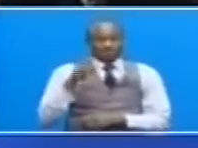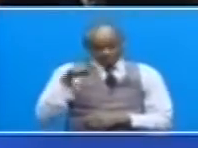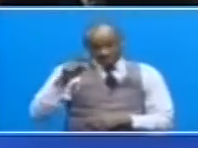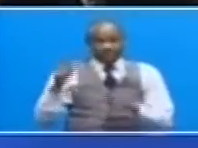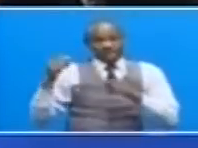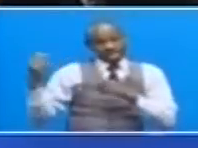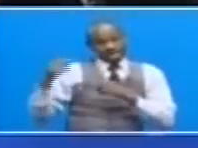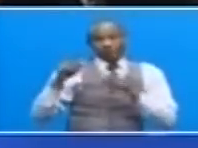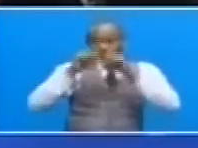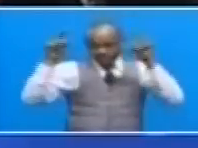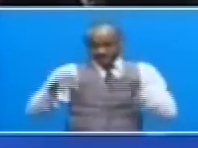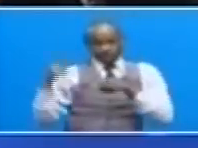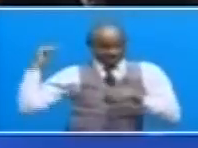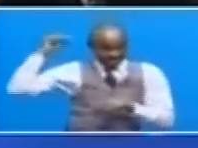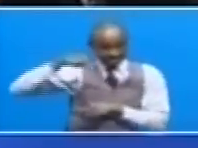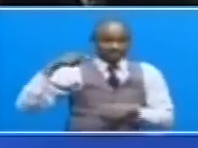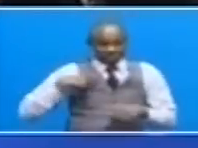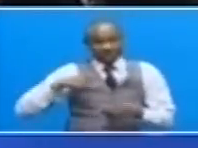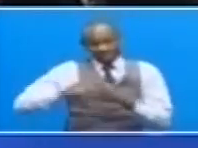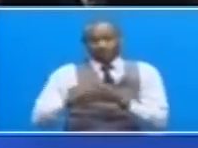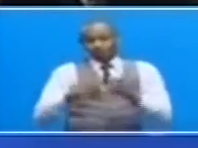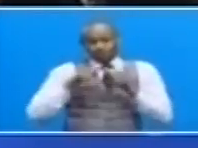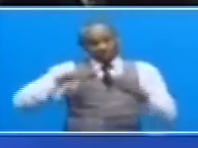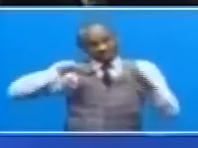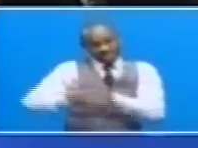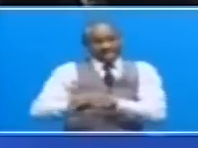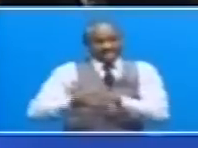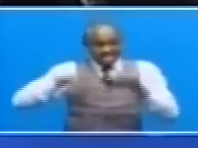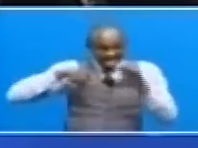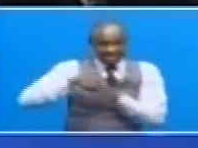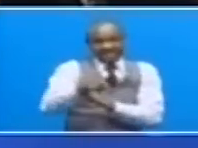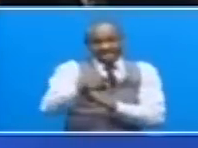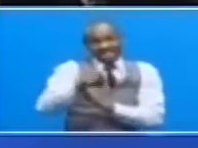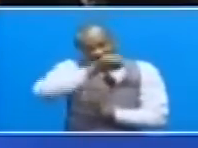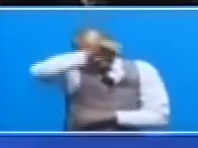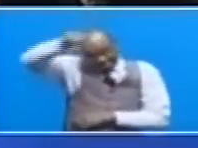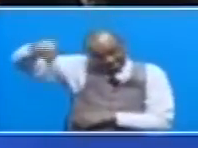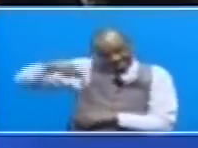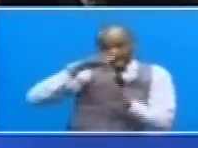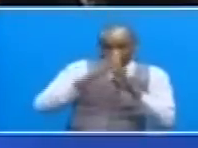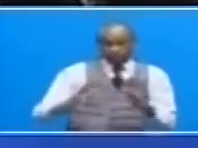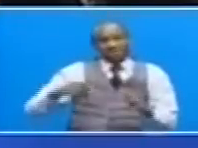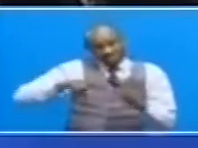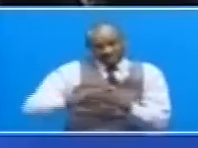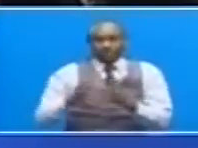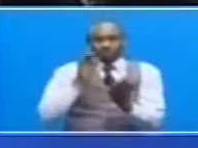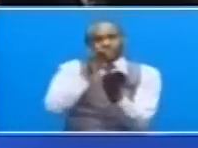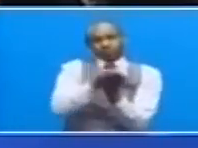Akapitia huku nyuma ya dirisha, akaanza kuvuruta gunia, akakuja hivi, akaingia kwa nyumba, akaanza